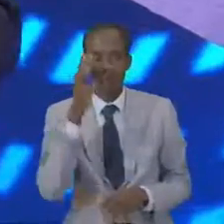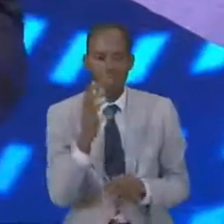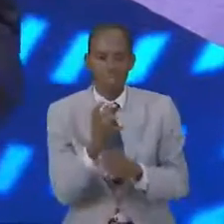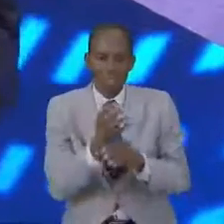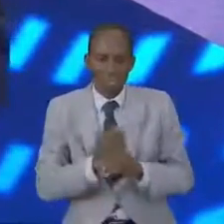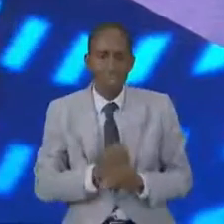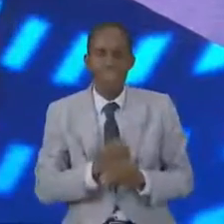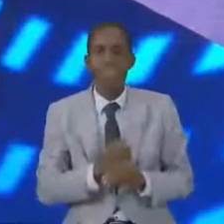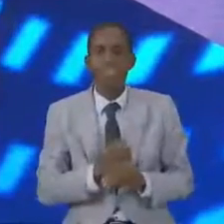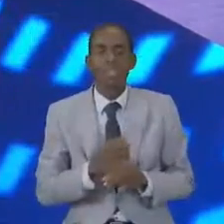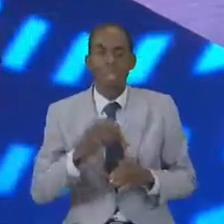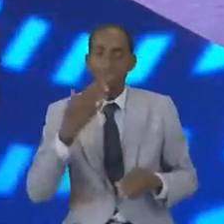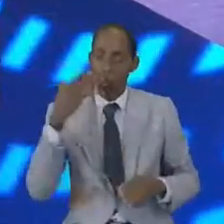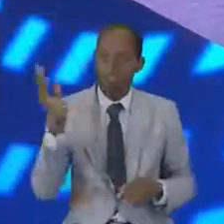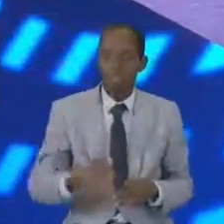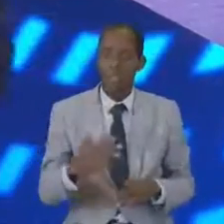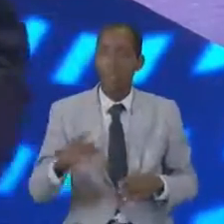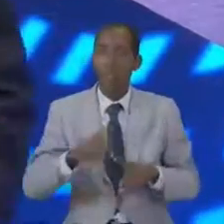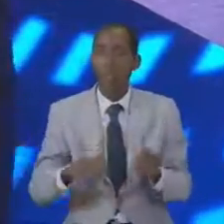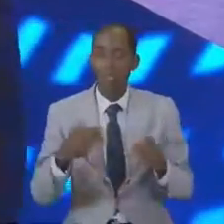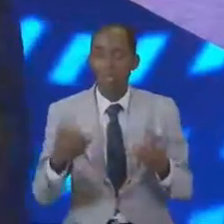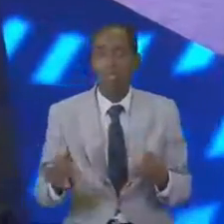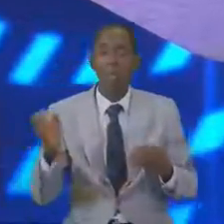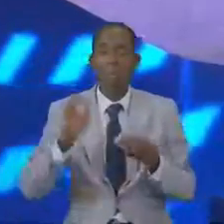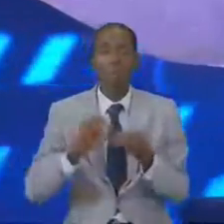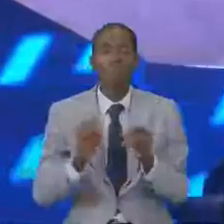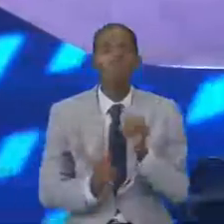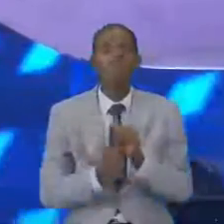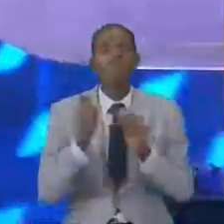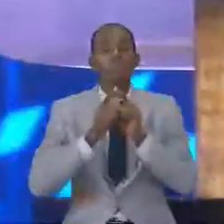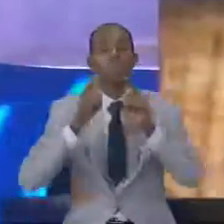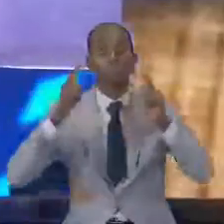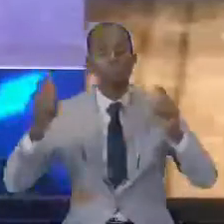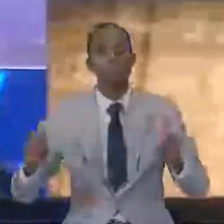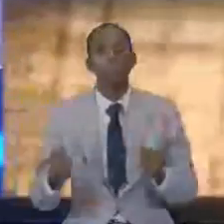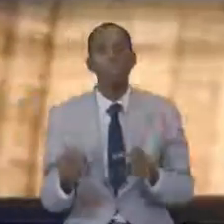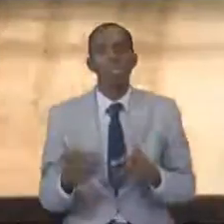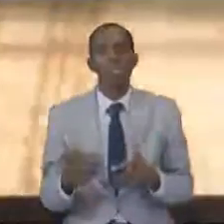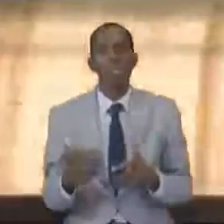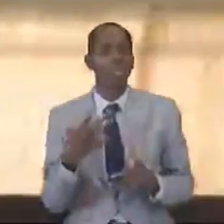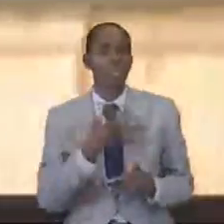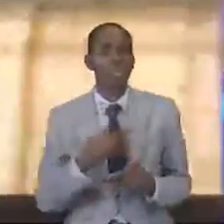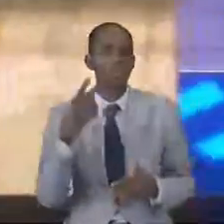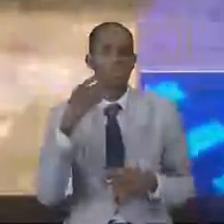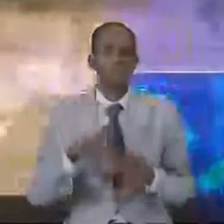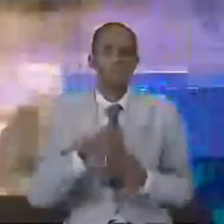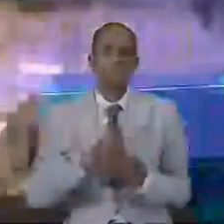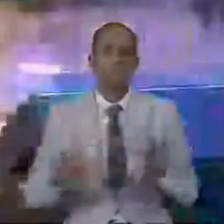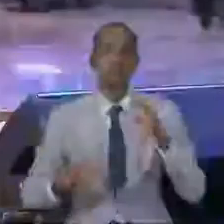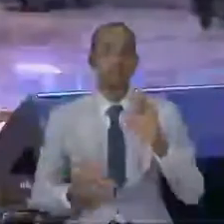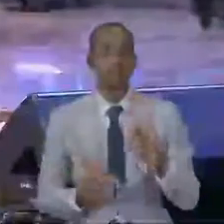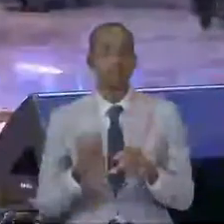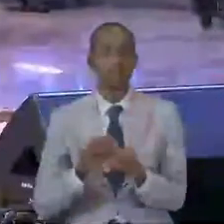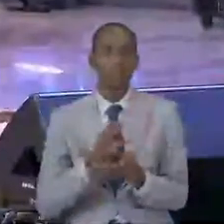mais en une proportion plus élevée et finalement cela sera dans un temps